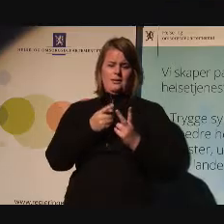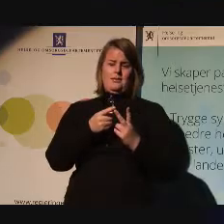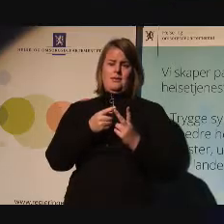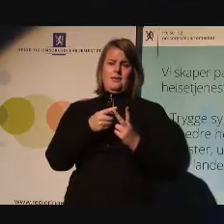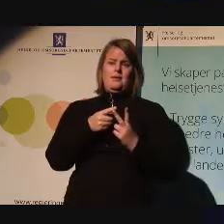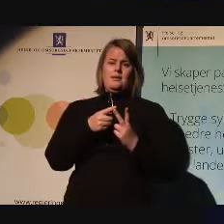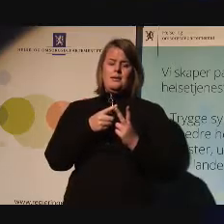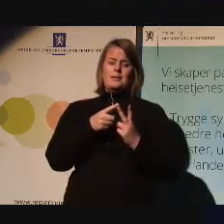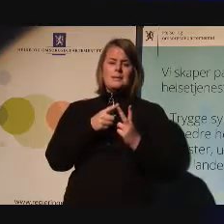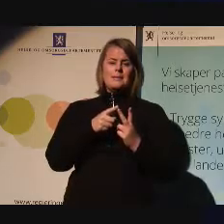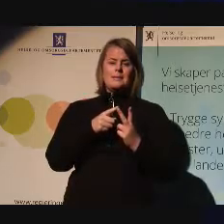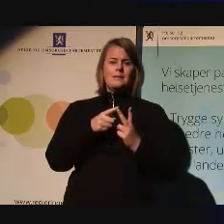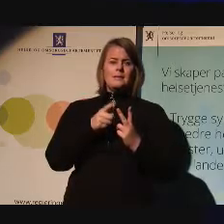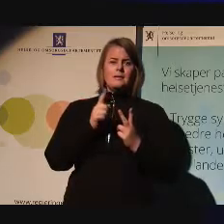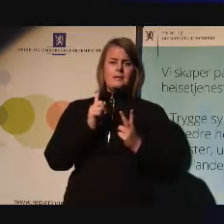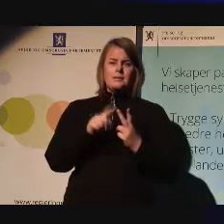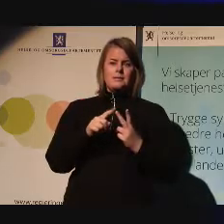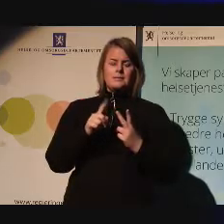vi